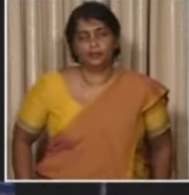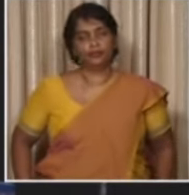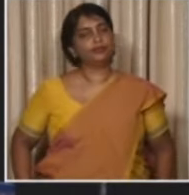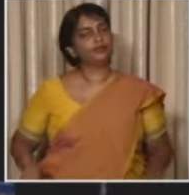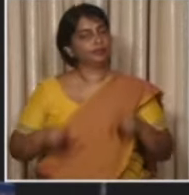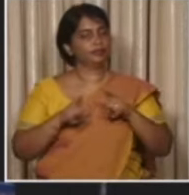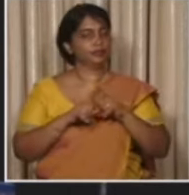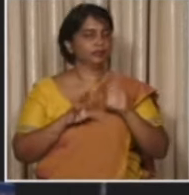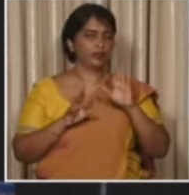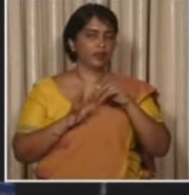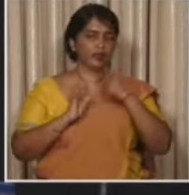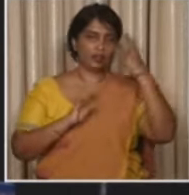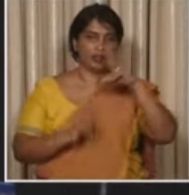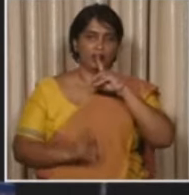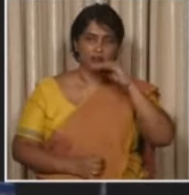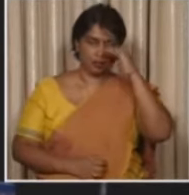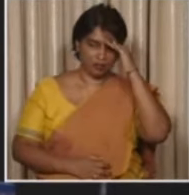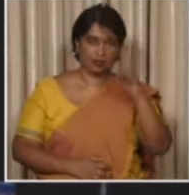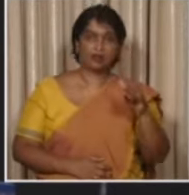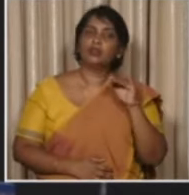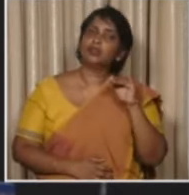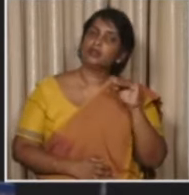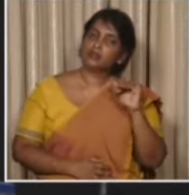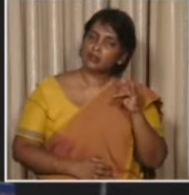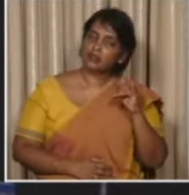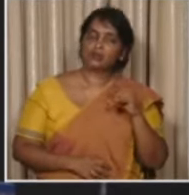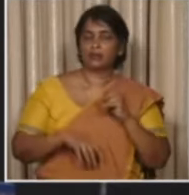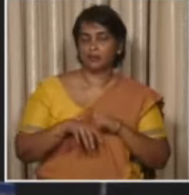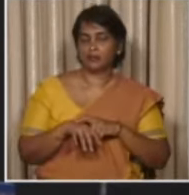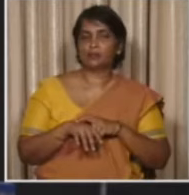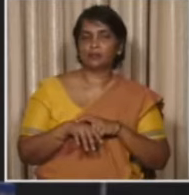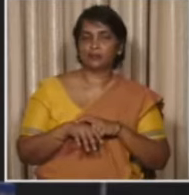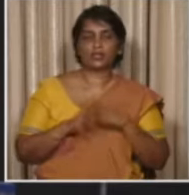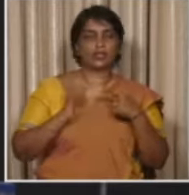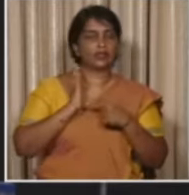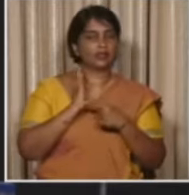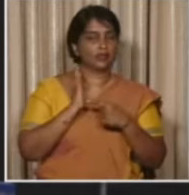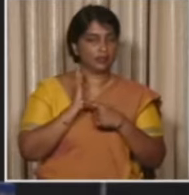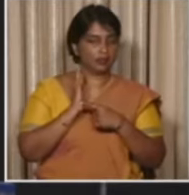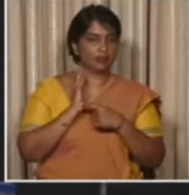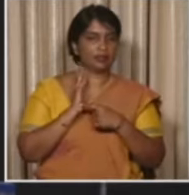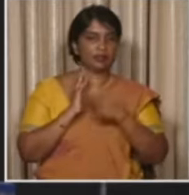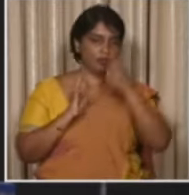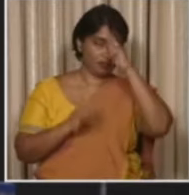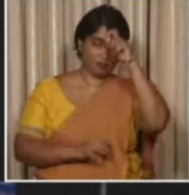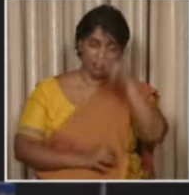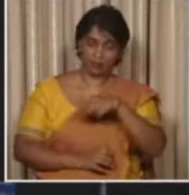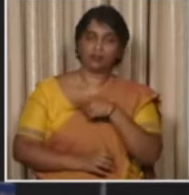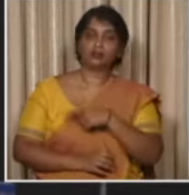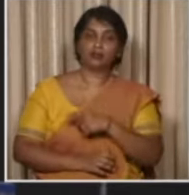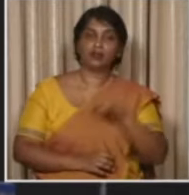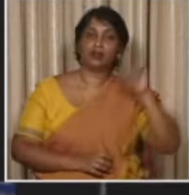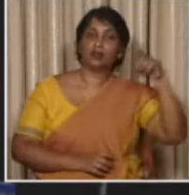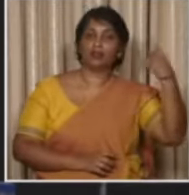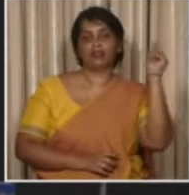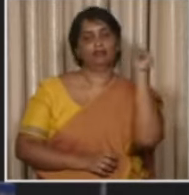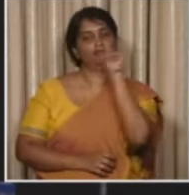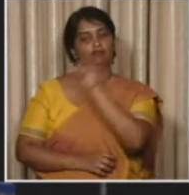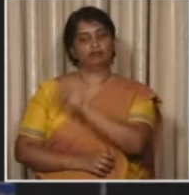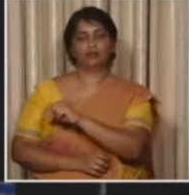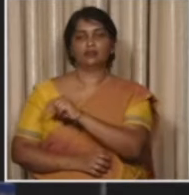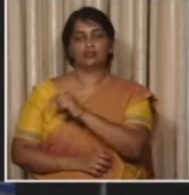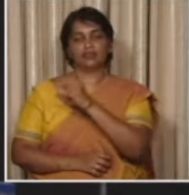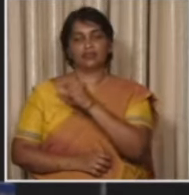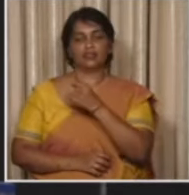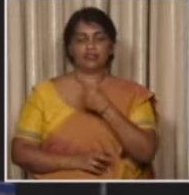කතානායකතුමනි සමහර වෙලාවට දේශබන්දු තෙන්නකෝන් මැතිතුමාට තවත් කෙනෙක් කියන්න ඇති අපේ